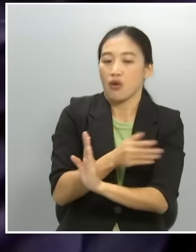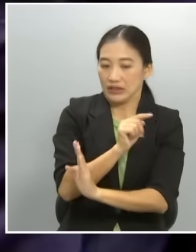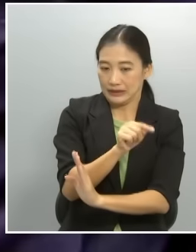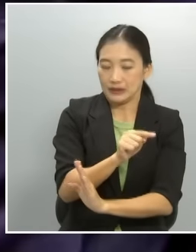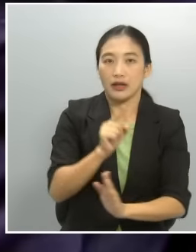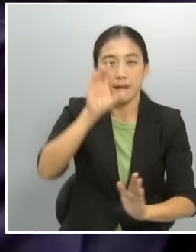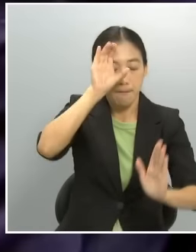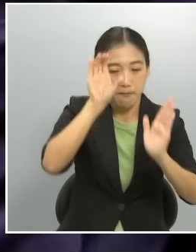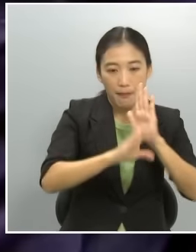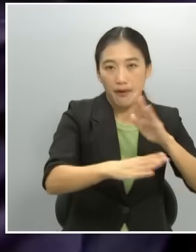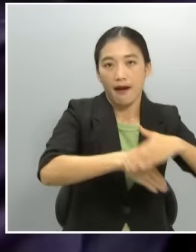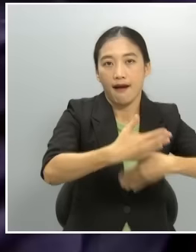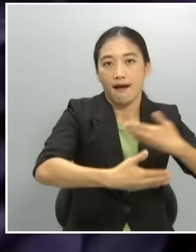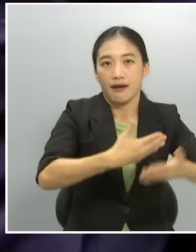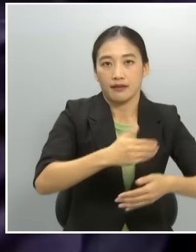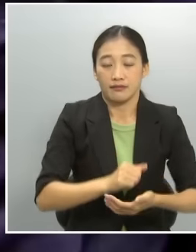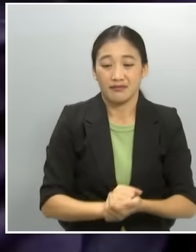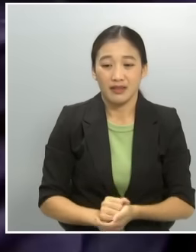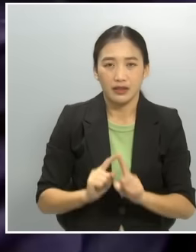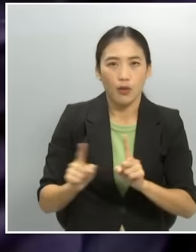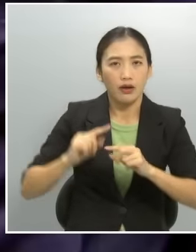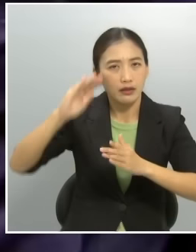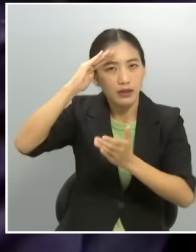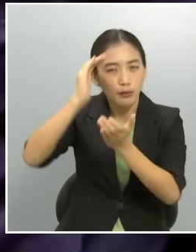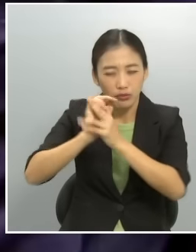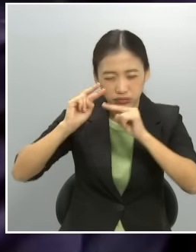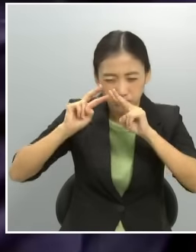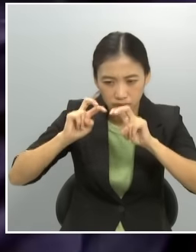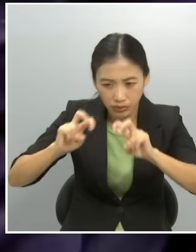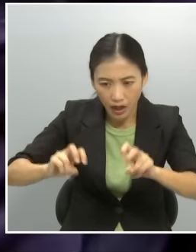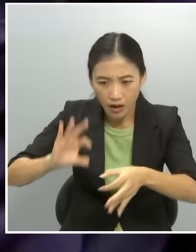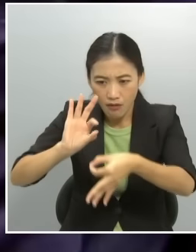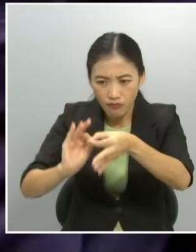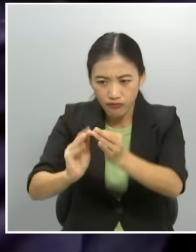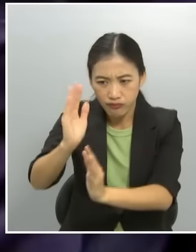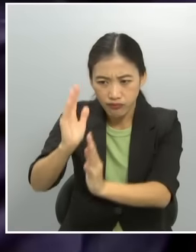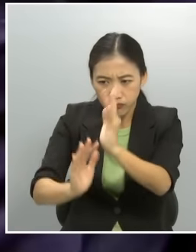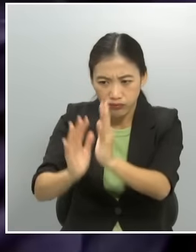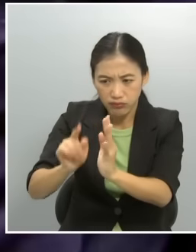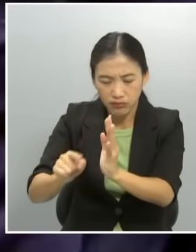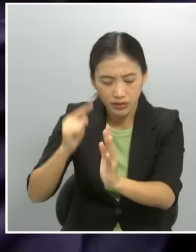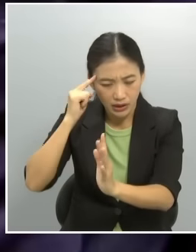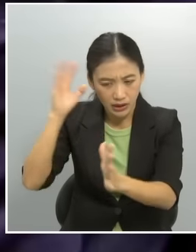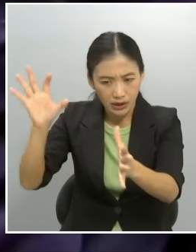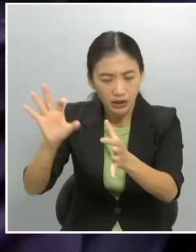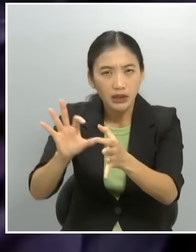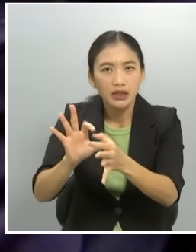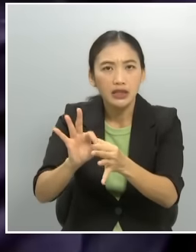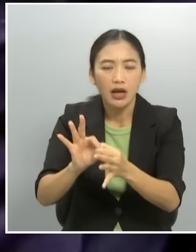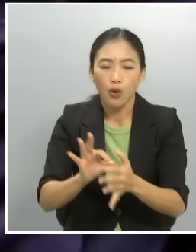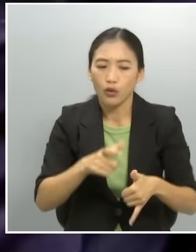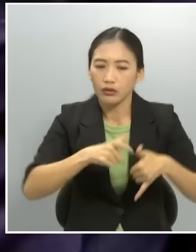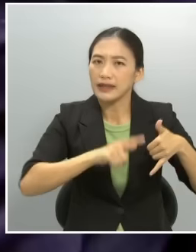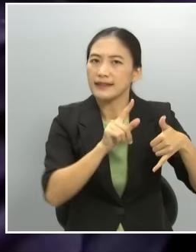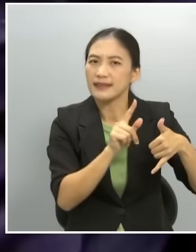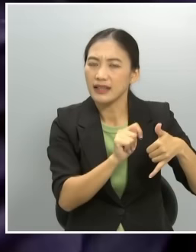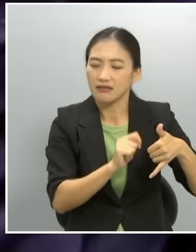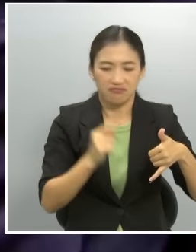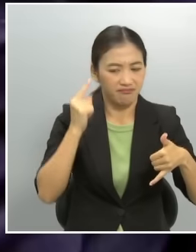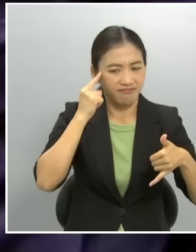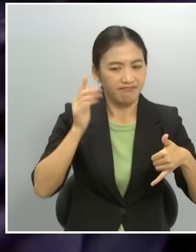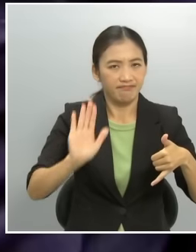ติ๊กนะน่าจะเกิดจากไฟฟ้าลัดวงจรเพราะเพลิงเองเนี่ยได้ไหม้บริเวณห้องควบคุมวงจรไฟฟ้าดังนั้นติ๊กไม่ได้ว